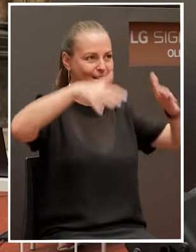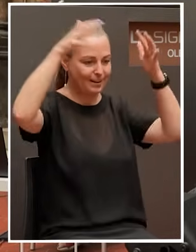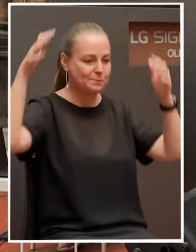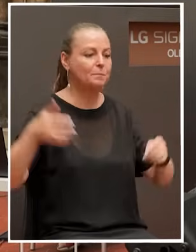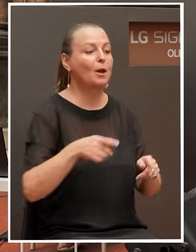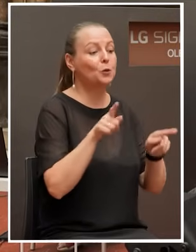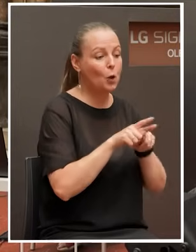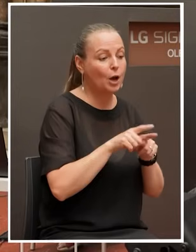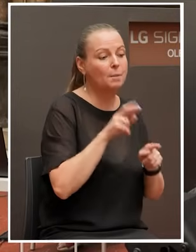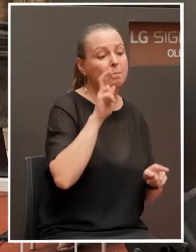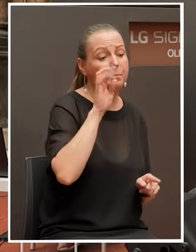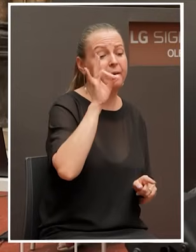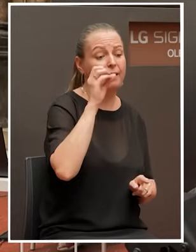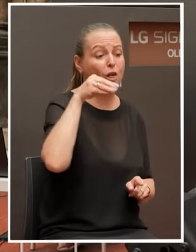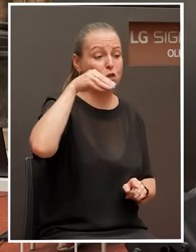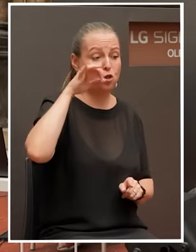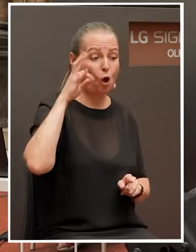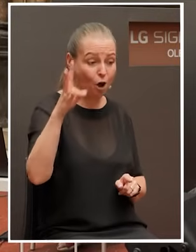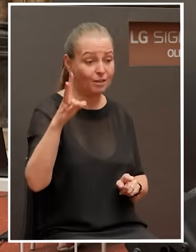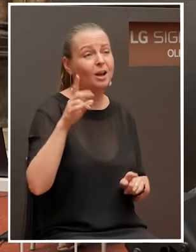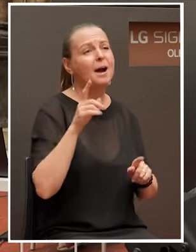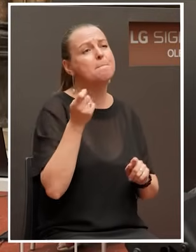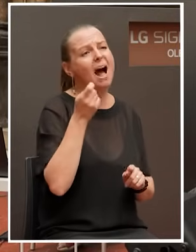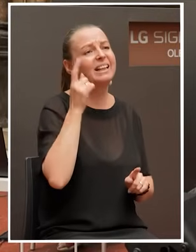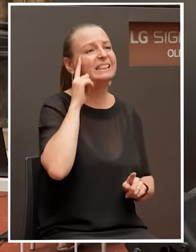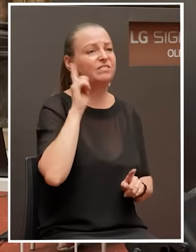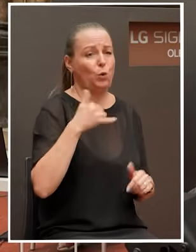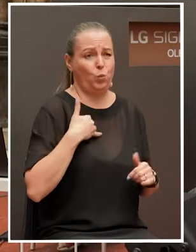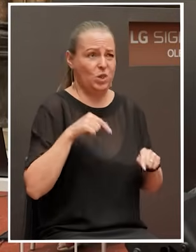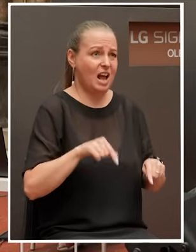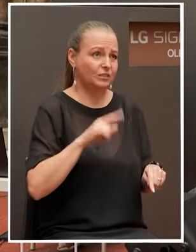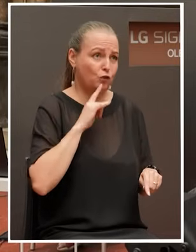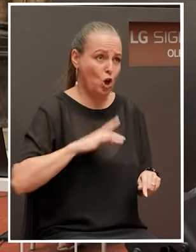Бретон, малоизвестный в нашей стране французский реалист и почвенник,